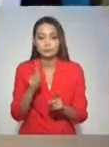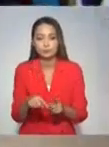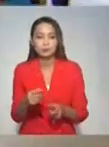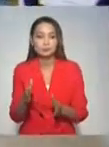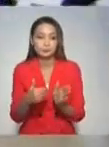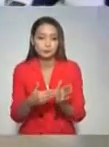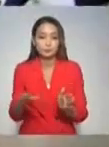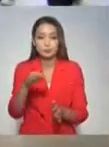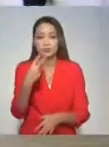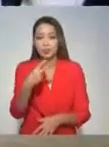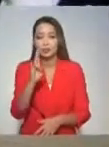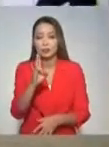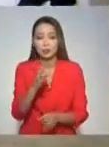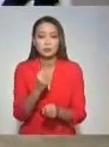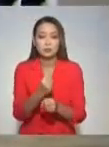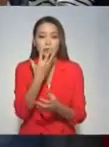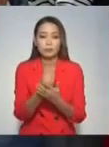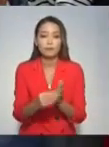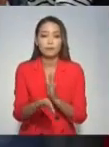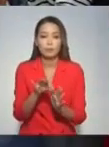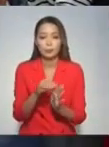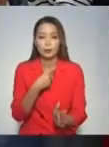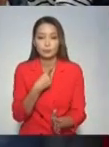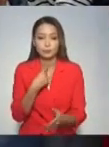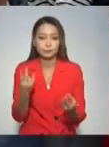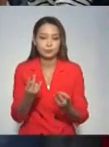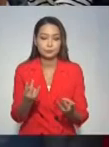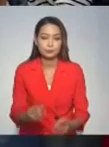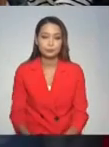казахстанцев 20 ноября сделать свой выбор.